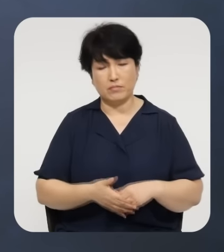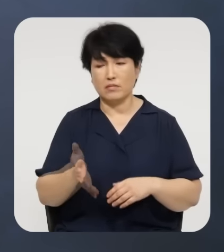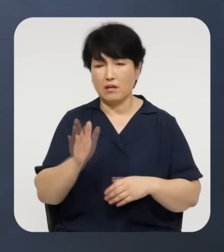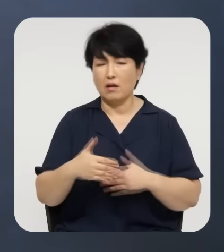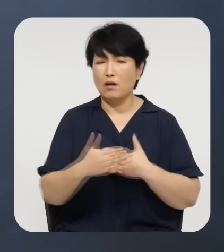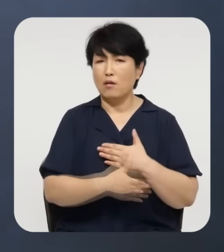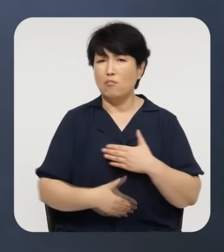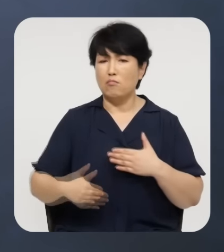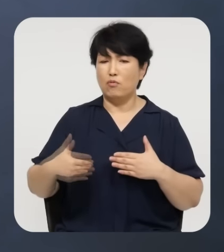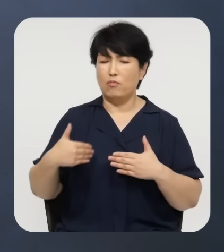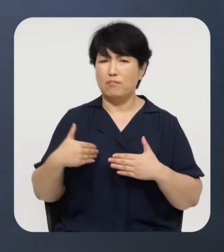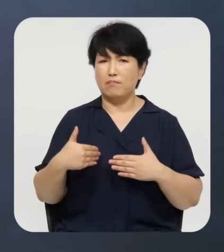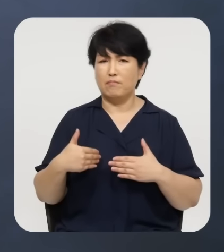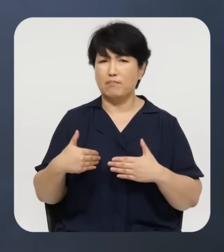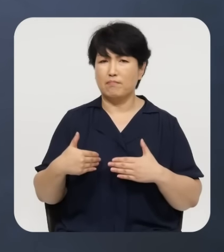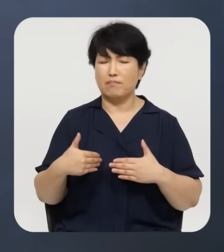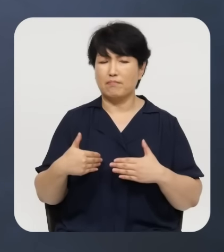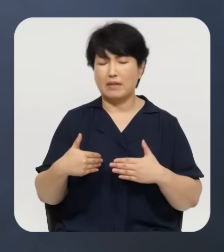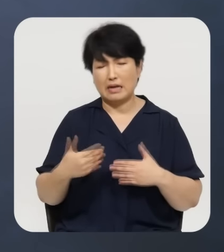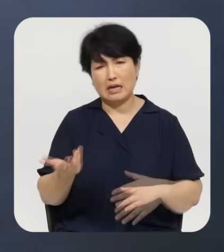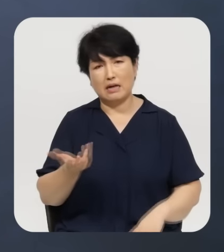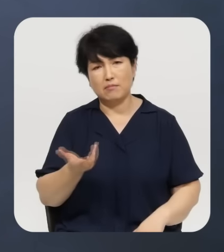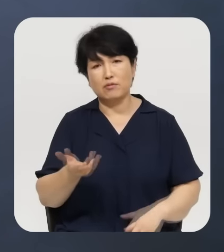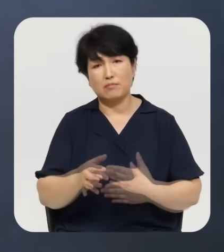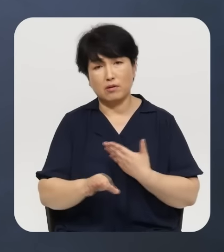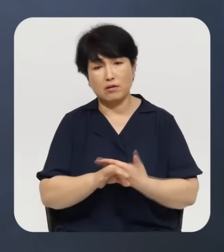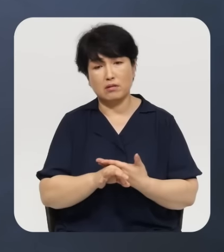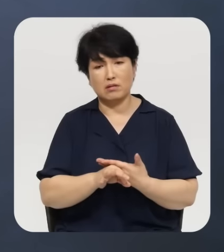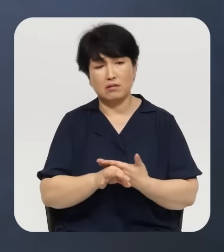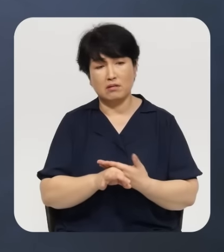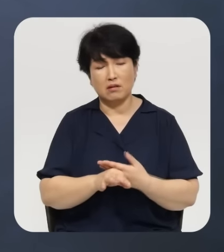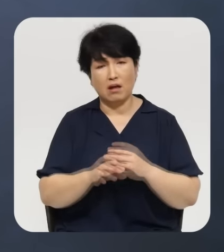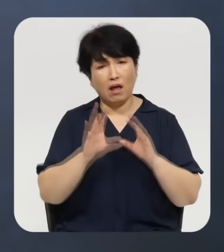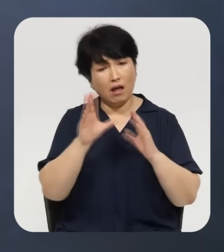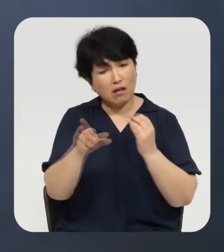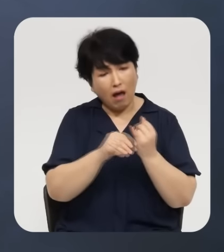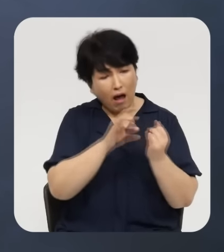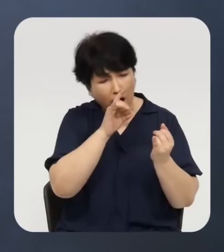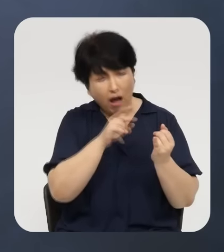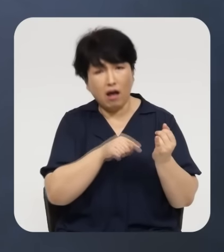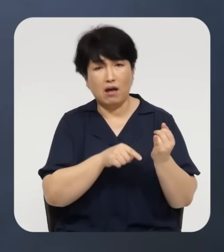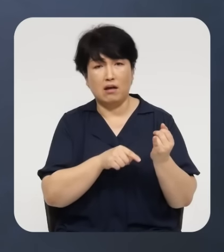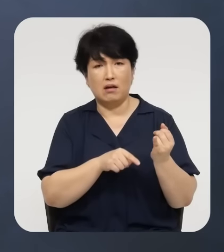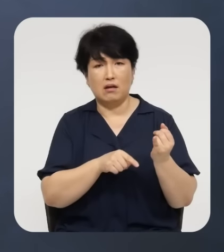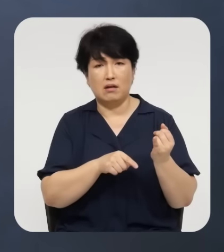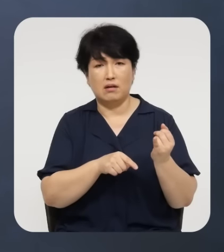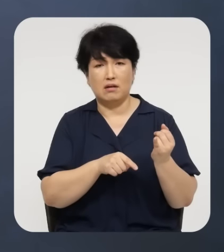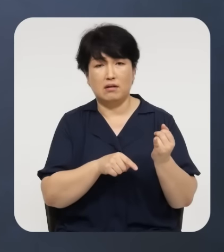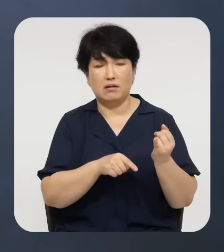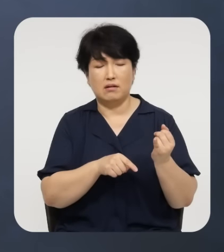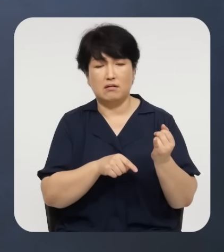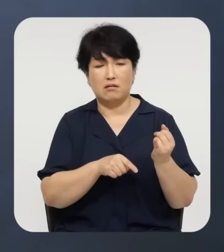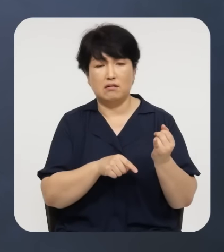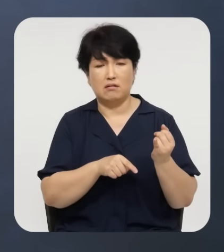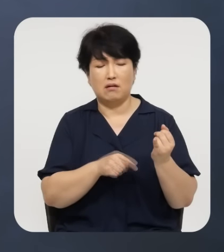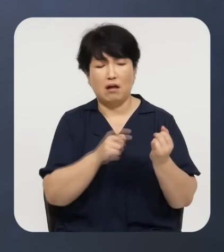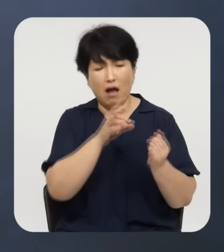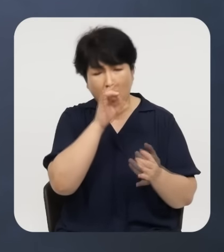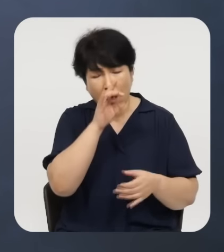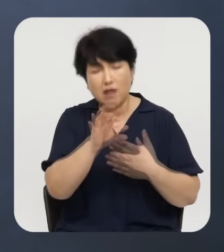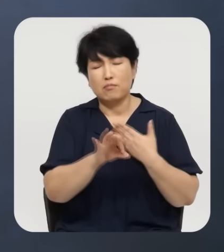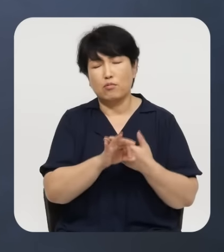몸에 이상이 있어서 갈 수 없다면 어떻게 우리가 원하는 걸 다 해요? 포기해야지.